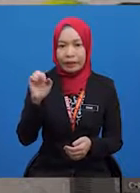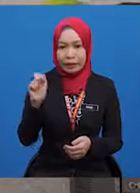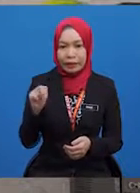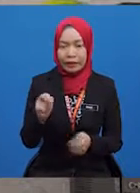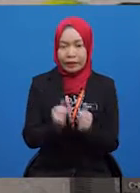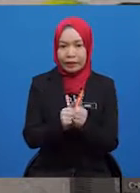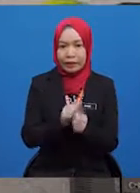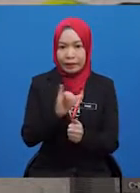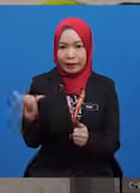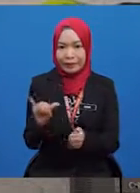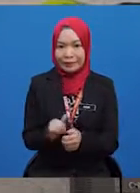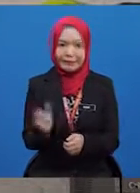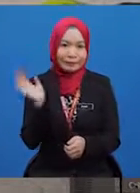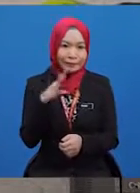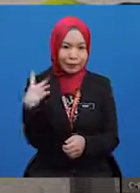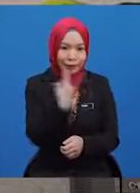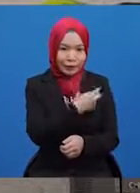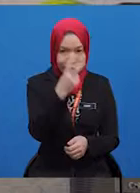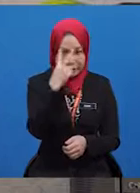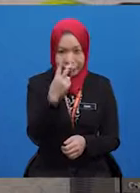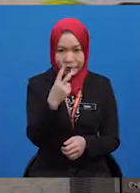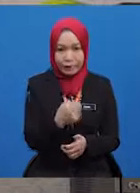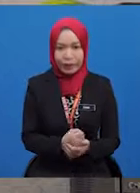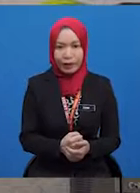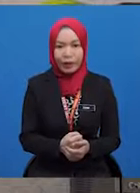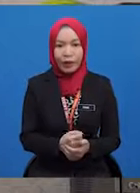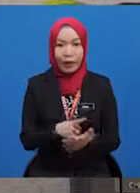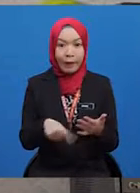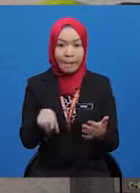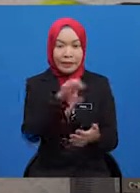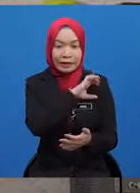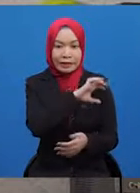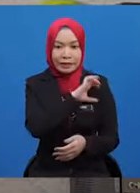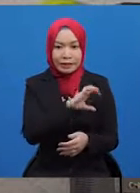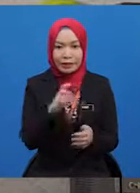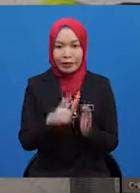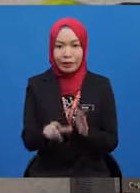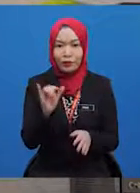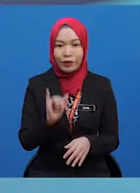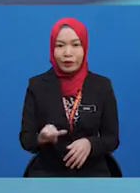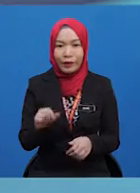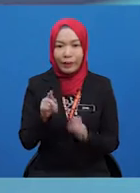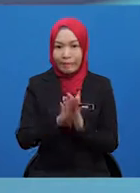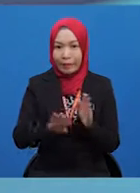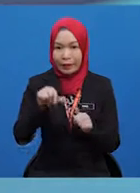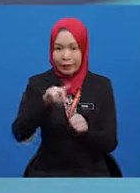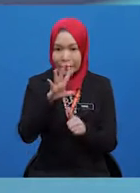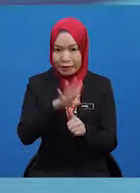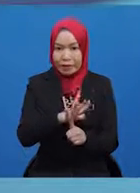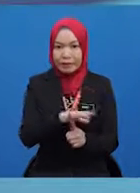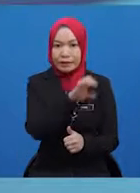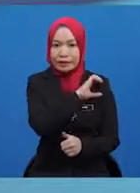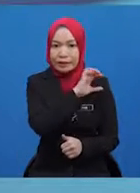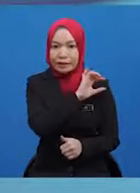Seterusnya, jom kita ketahui pula apakah ciri-ciri logo yang berkesan. Ciri-ciri logo